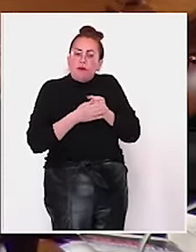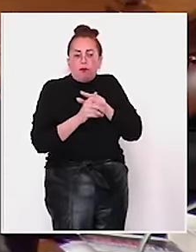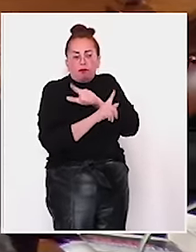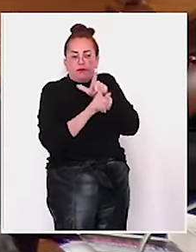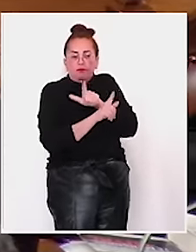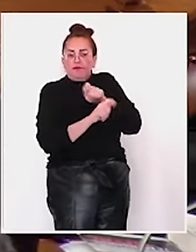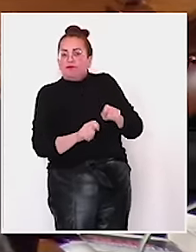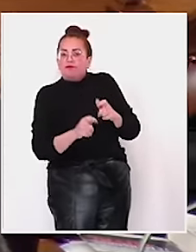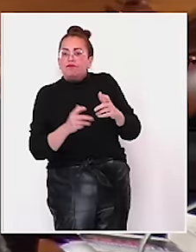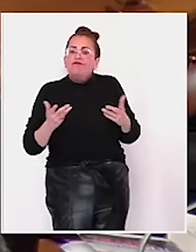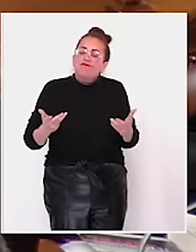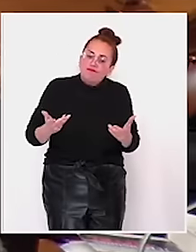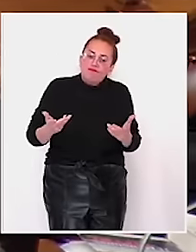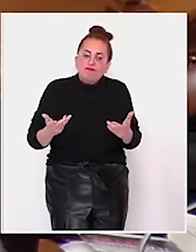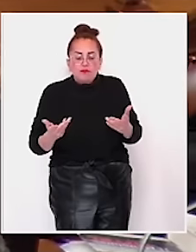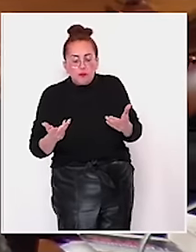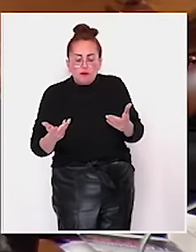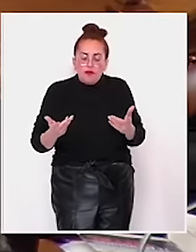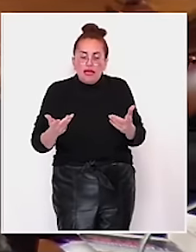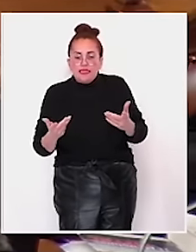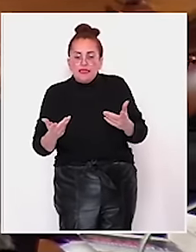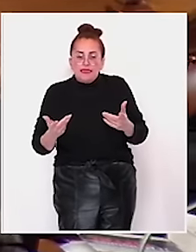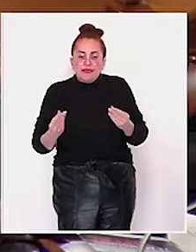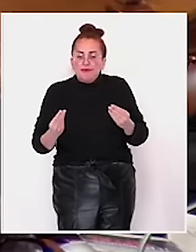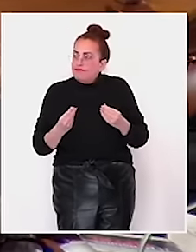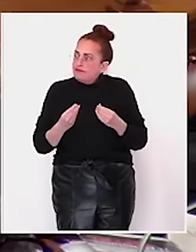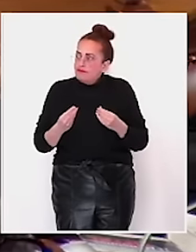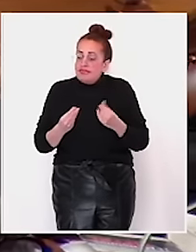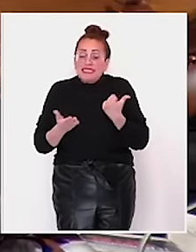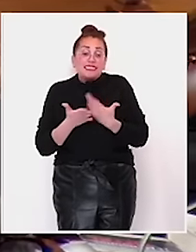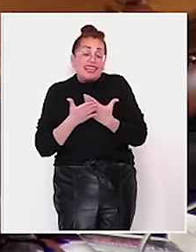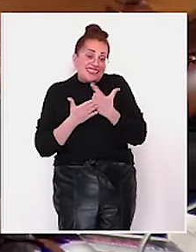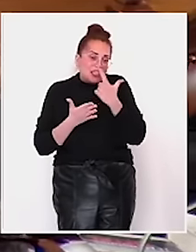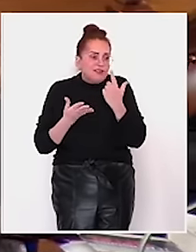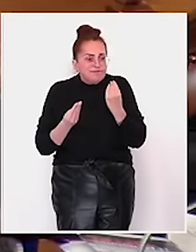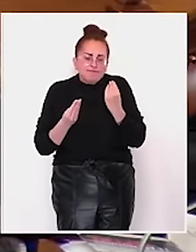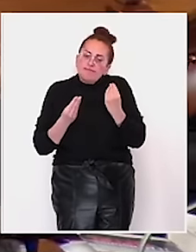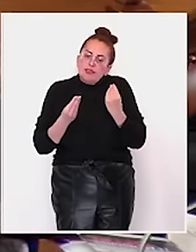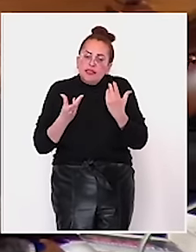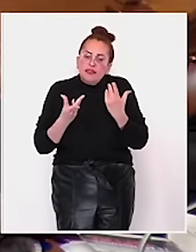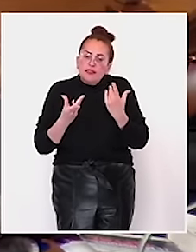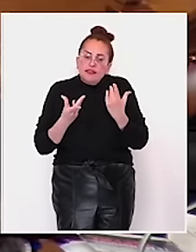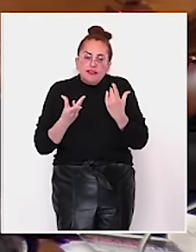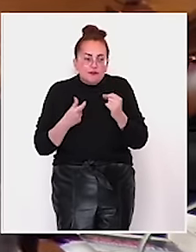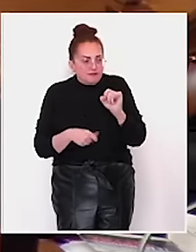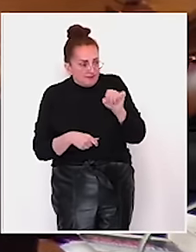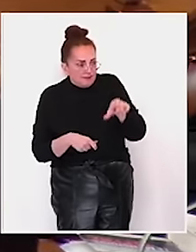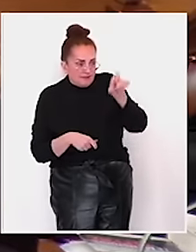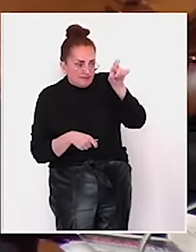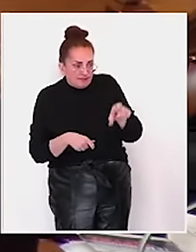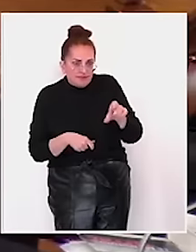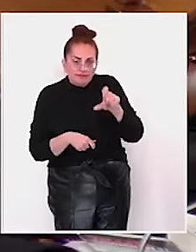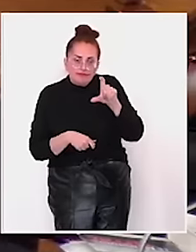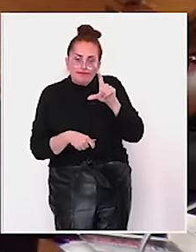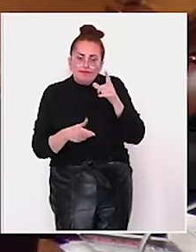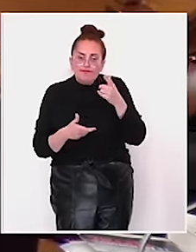c'est pour ça, et c'est moi le truc que je trouve assez embêtant quand même, c'est que c'est des gens payés à plus de 2000